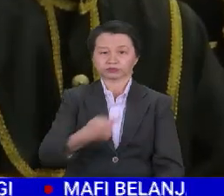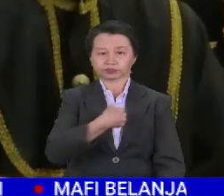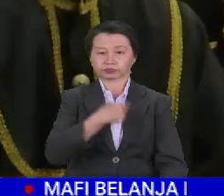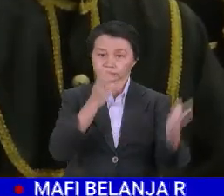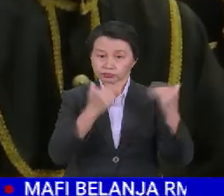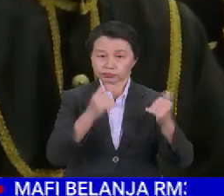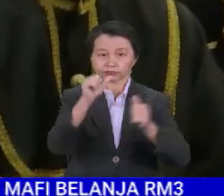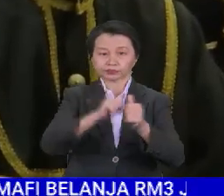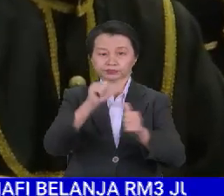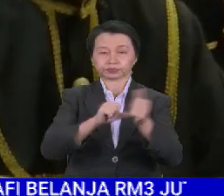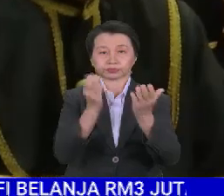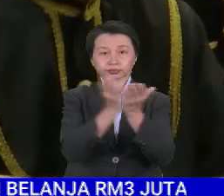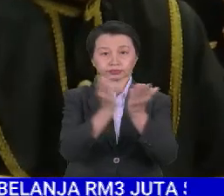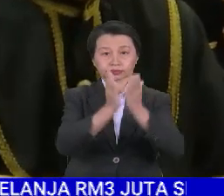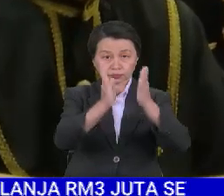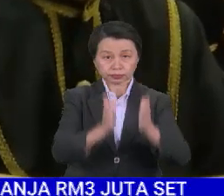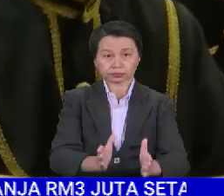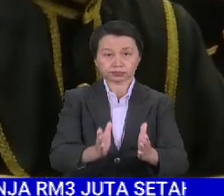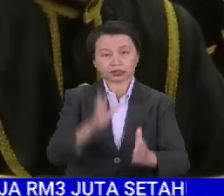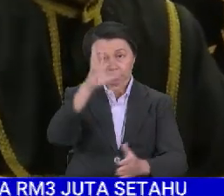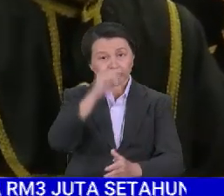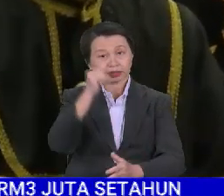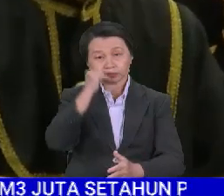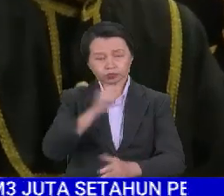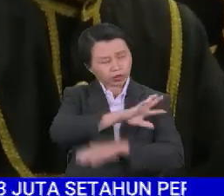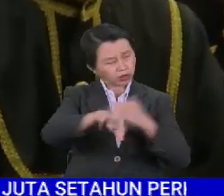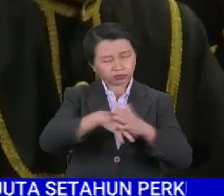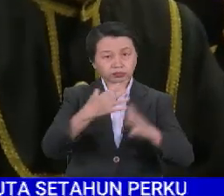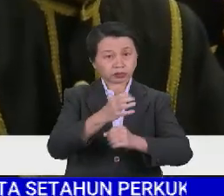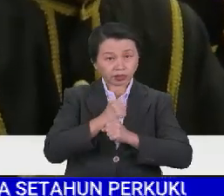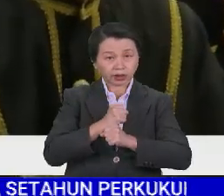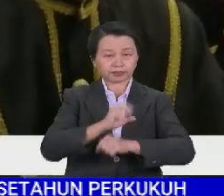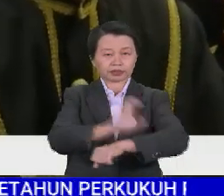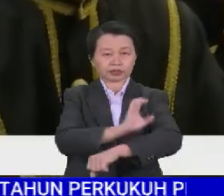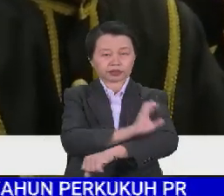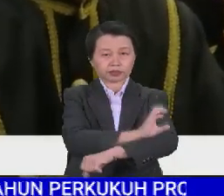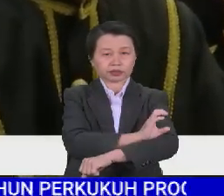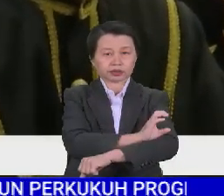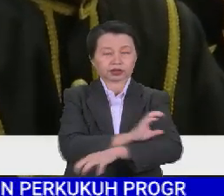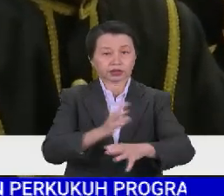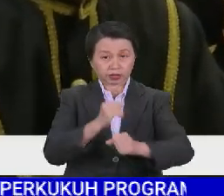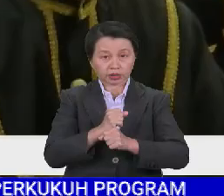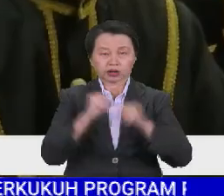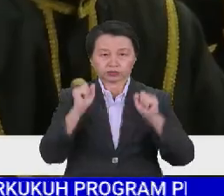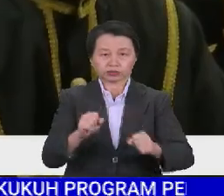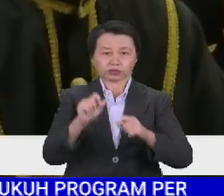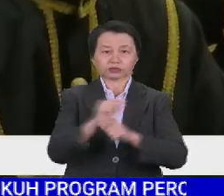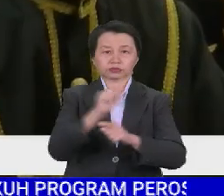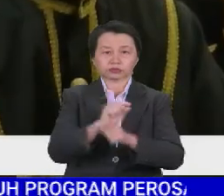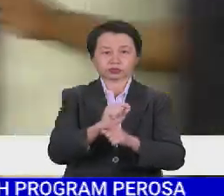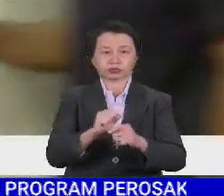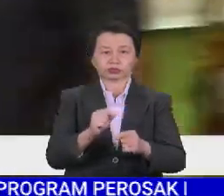setiap pelajar ataupun mahasiswa-mahasiswi yang menerima tagihan peranti siswa ini dapat menggunakan